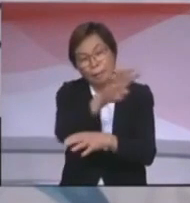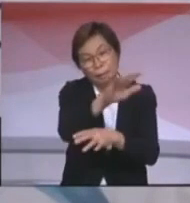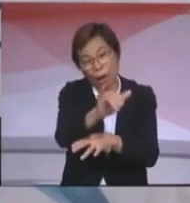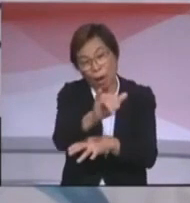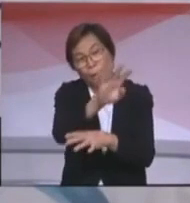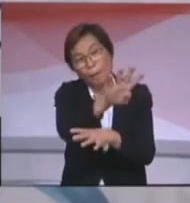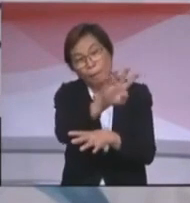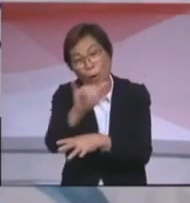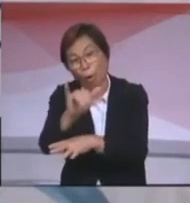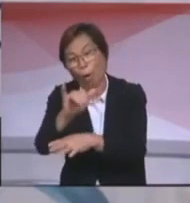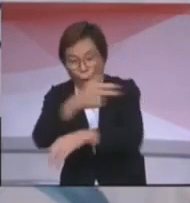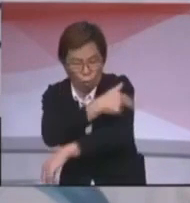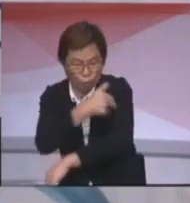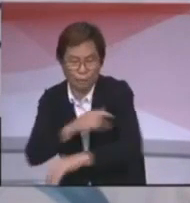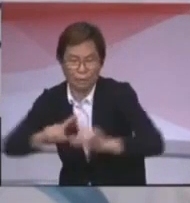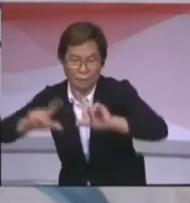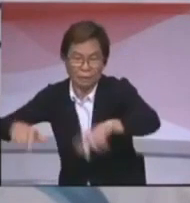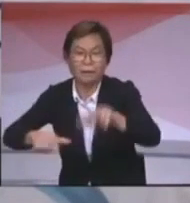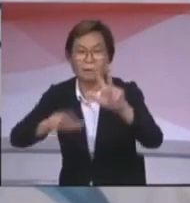hospital ini menempatkan